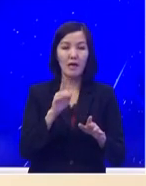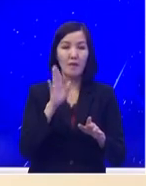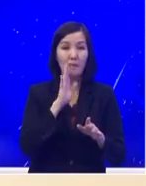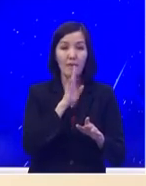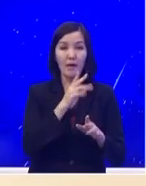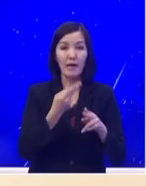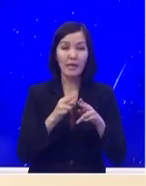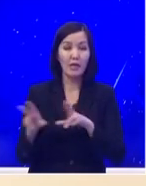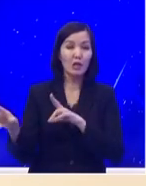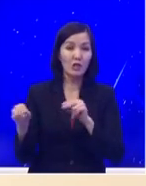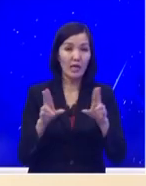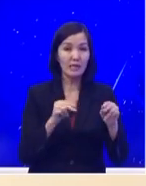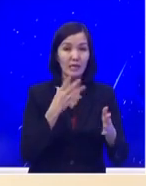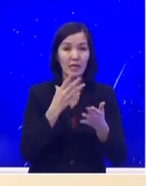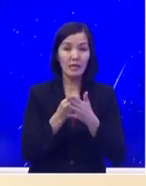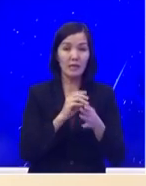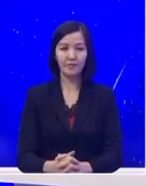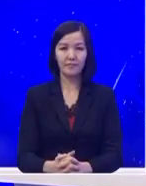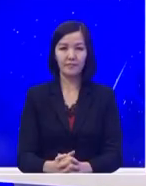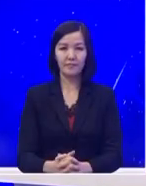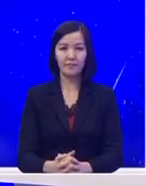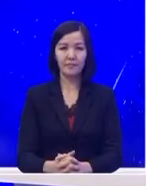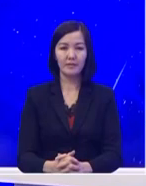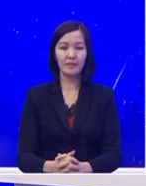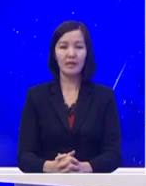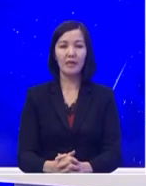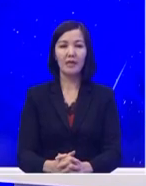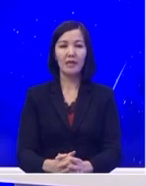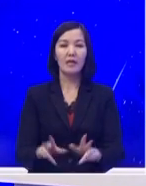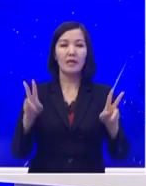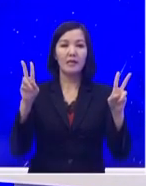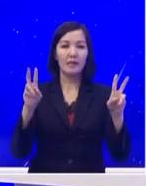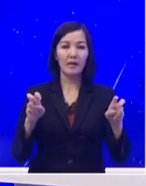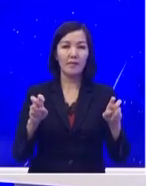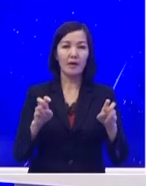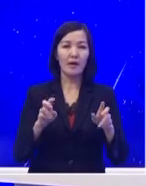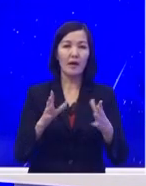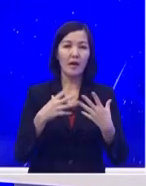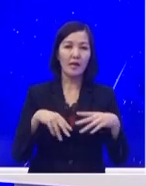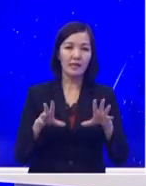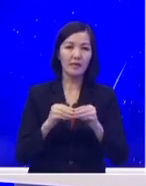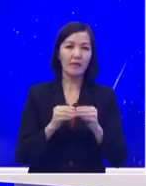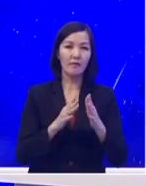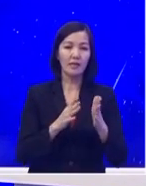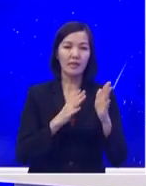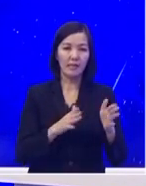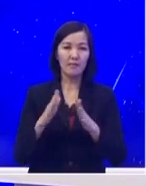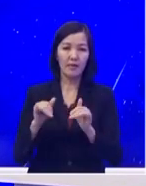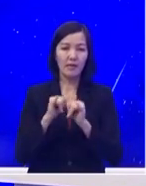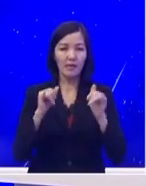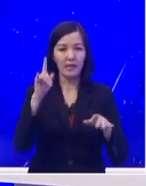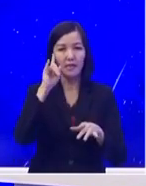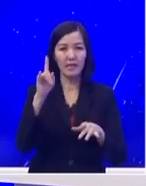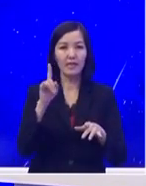стараюсь сама обеспечивать своих детей. К другим темам. Конструктивный общественный диалог – основа стабильности и процветания